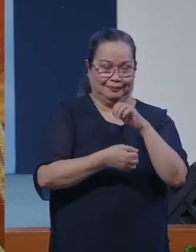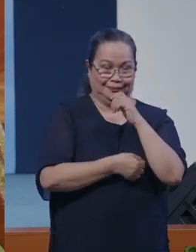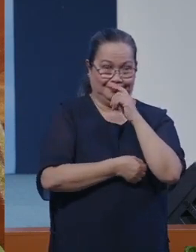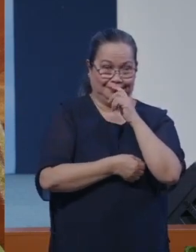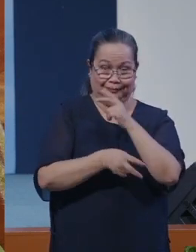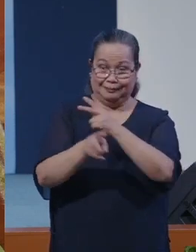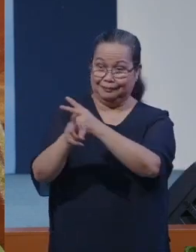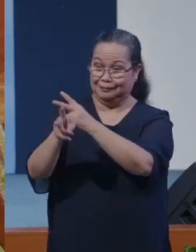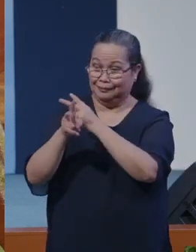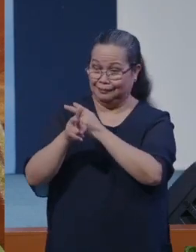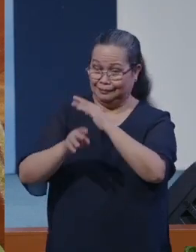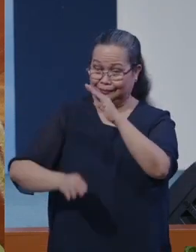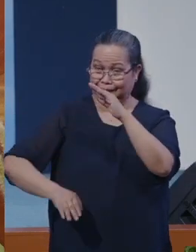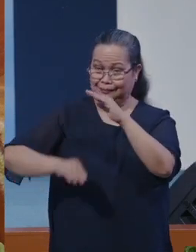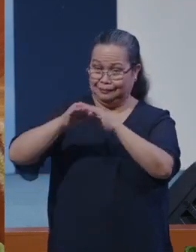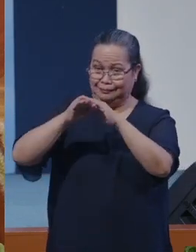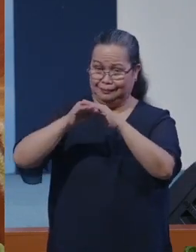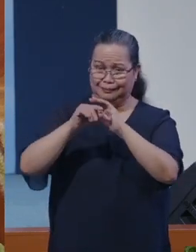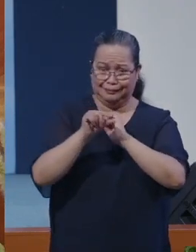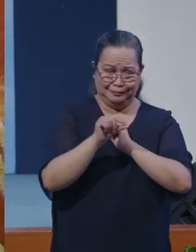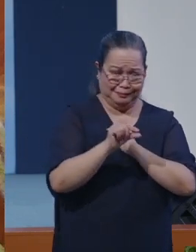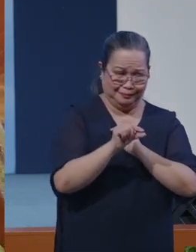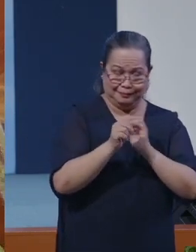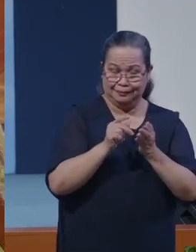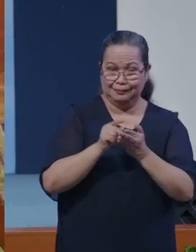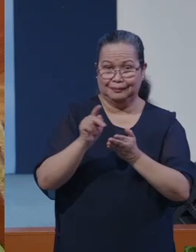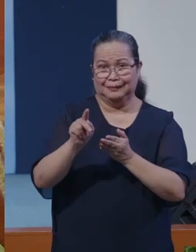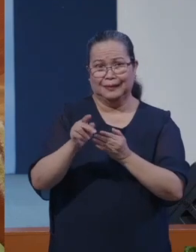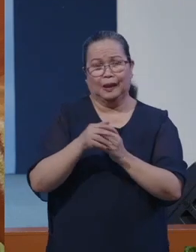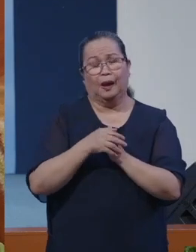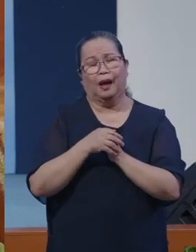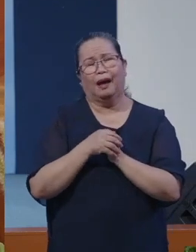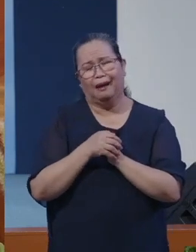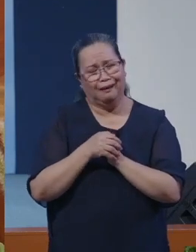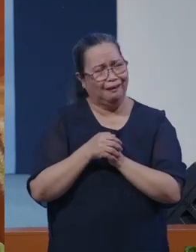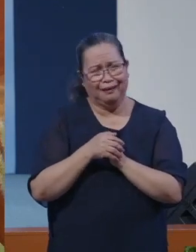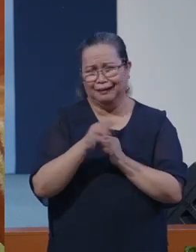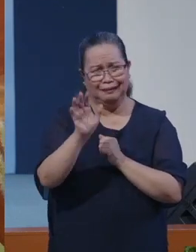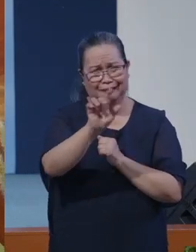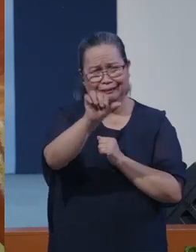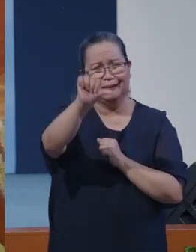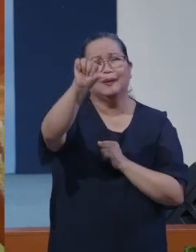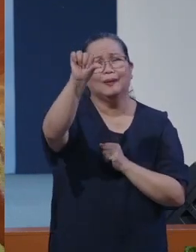Borrow the maximum, pay the minimum. Ay, mababaon kayo sa utang, mga kapatid.